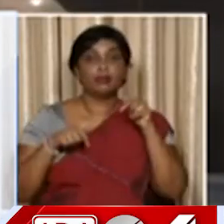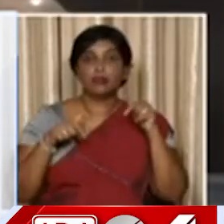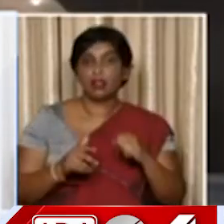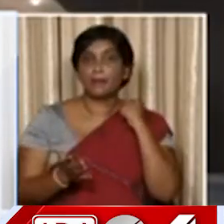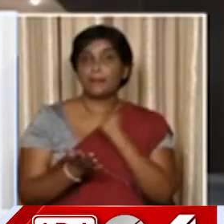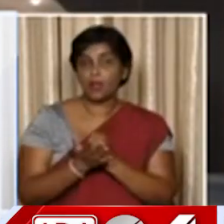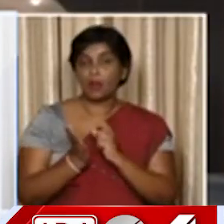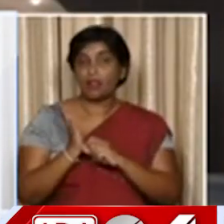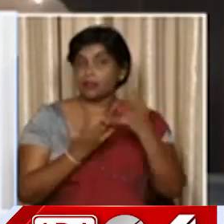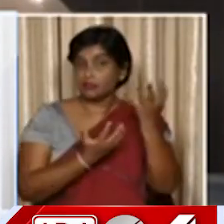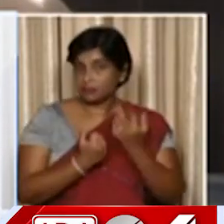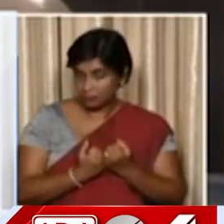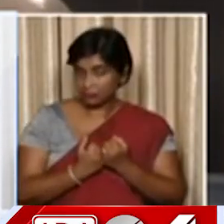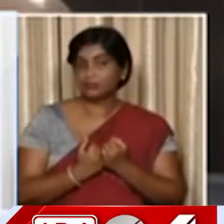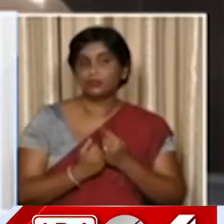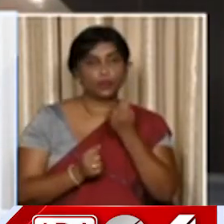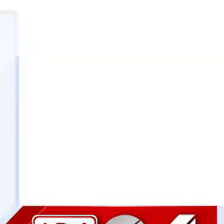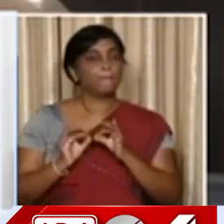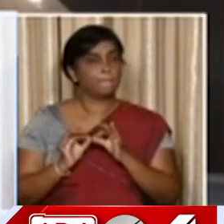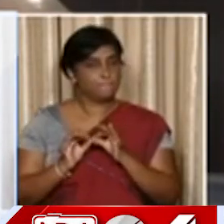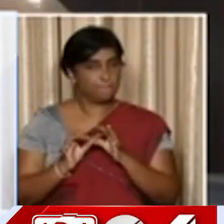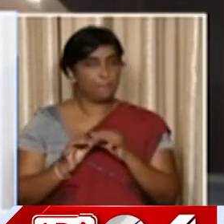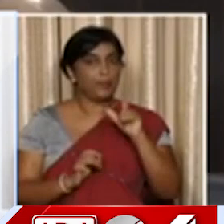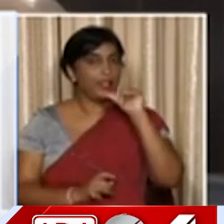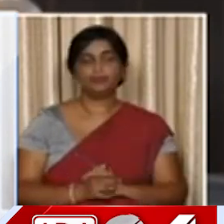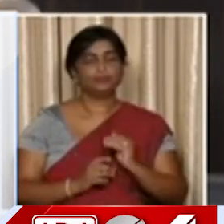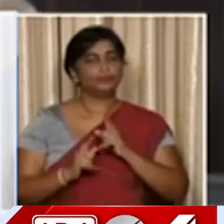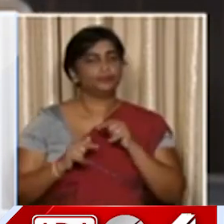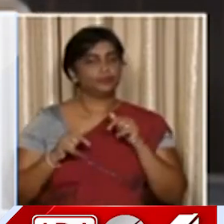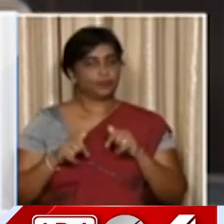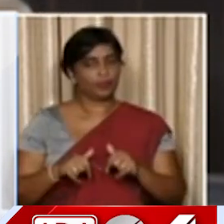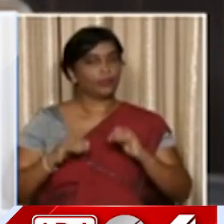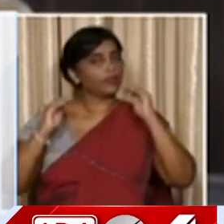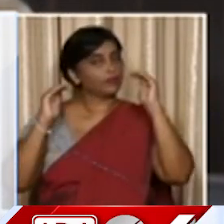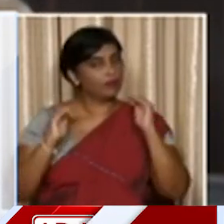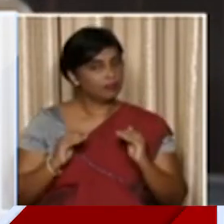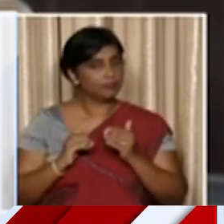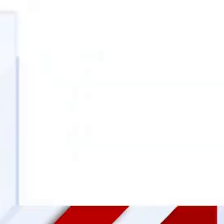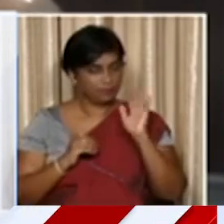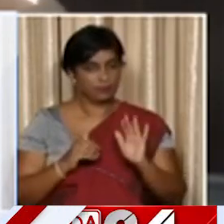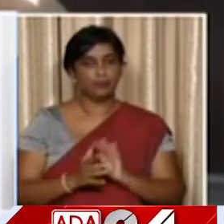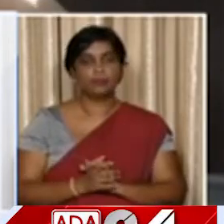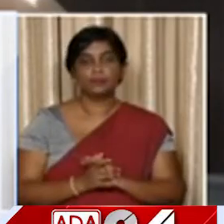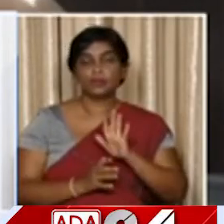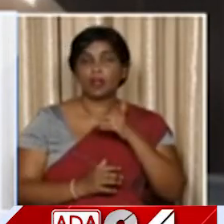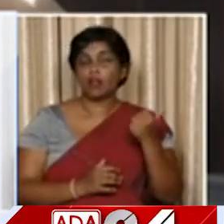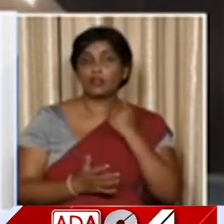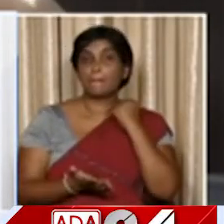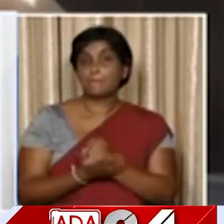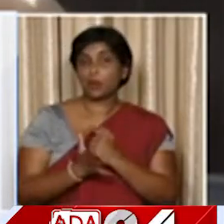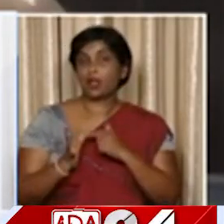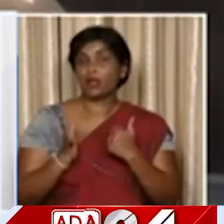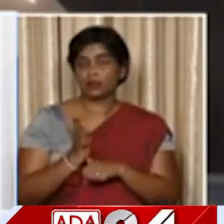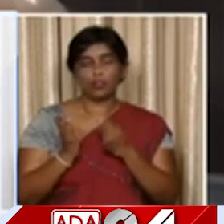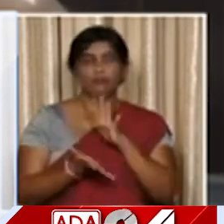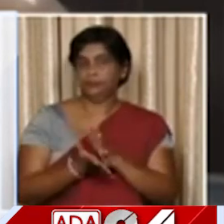බැංකු අයිරා ලබා ගැනීමට රුපියල් බිලියන 70ක් දක්වා පහත මට්ටමකට ගෙනවිත් තිබෙනවා. නව මහා බැංකු පන්නත අනුව